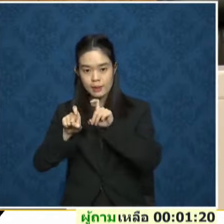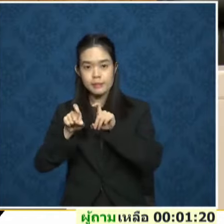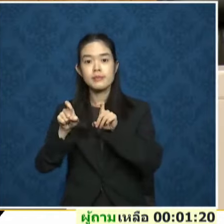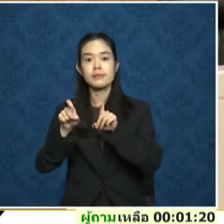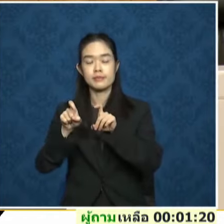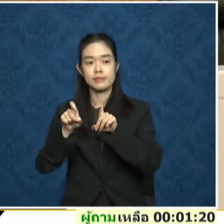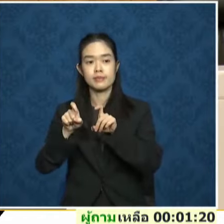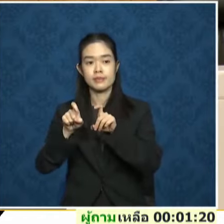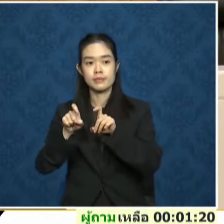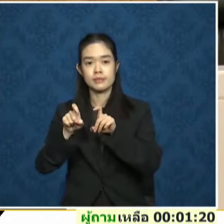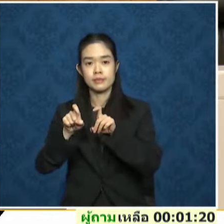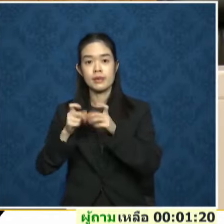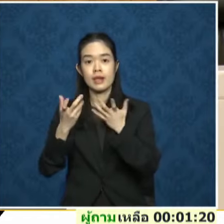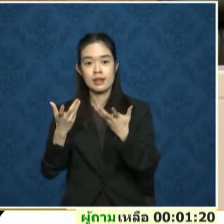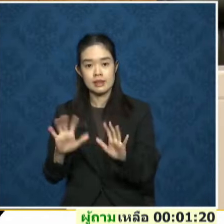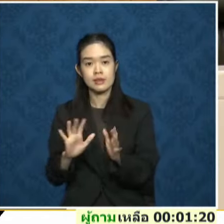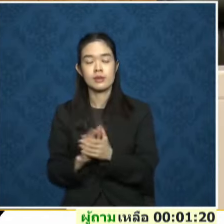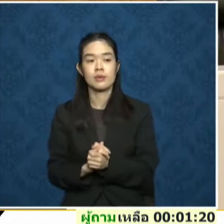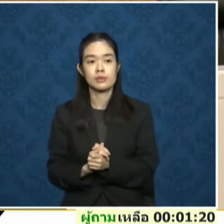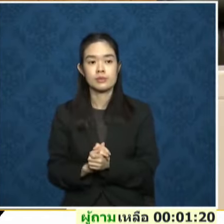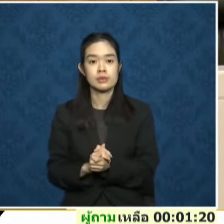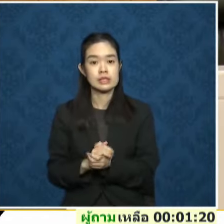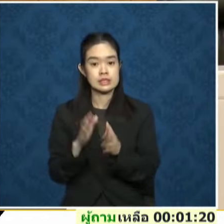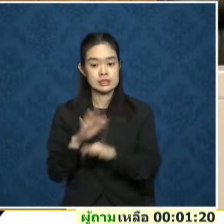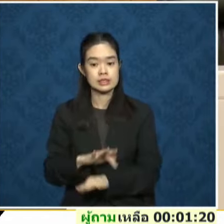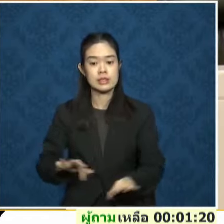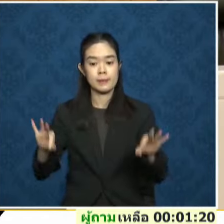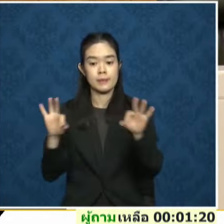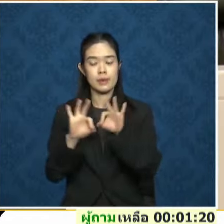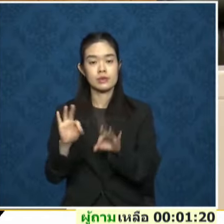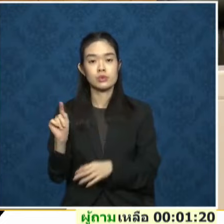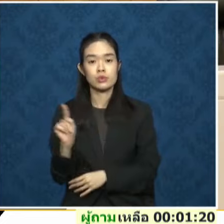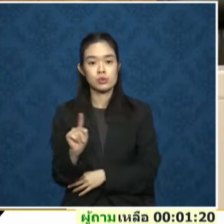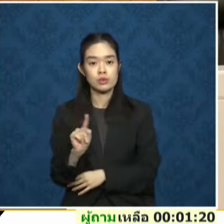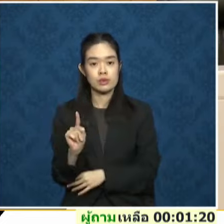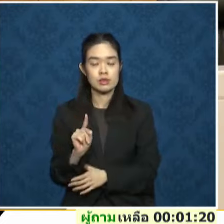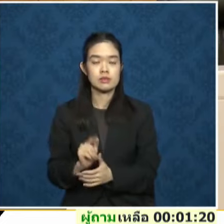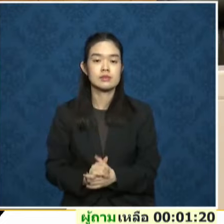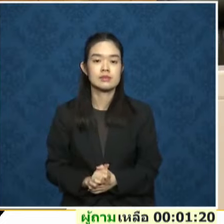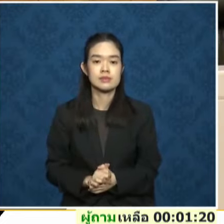ครับแล้วสิ่งที่สำคัญครับก็อยากจะแจ้งถึงเรื่อง